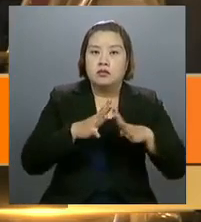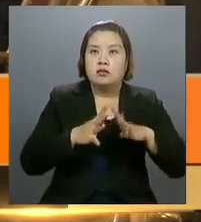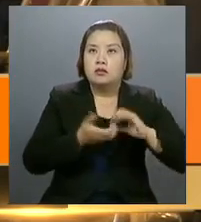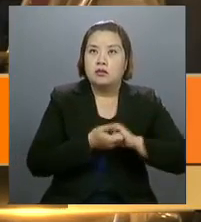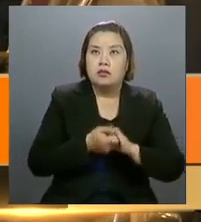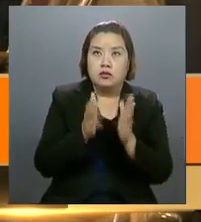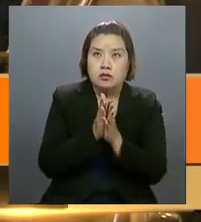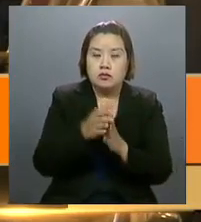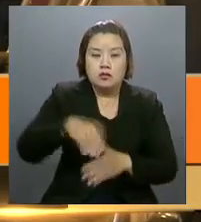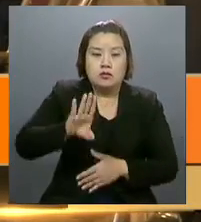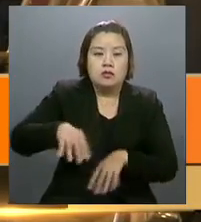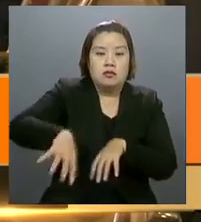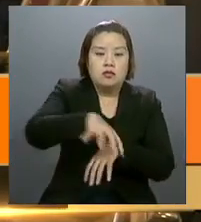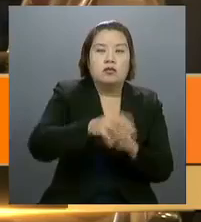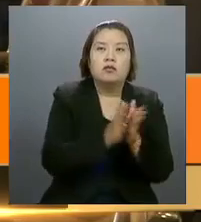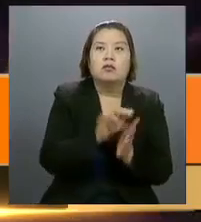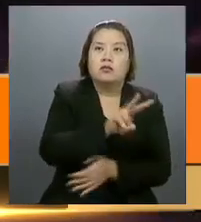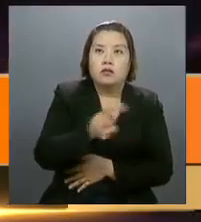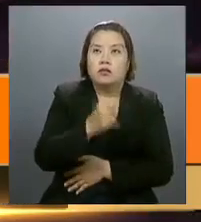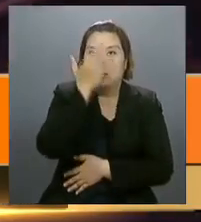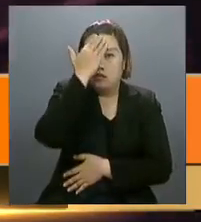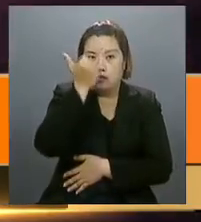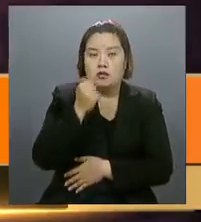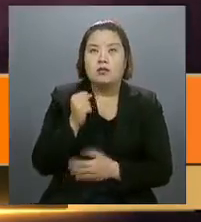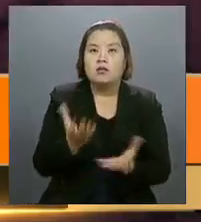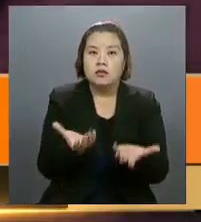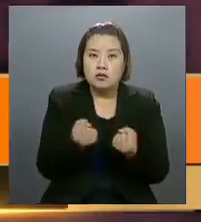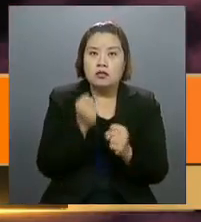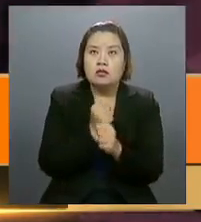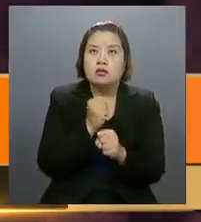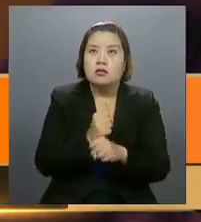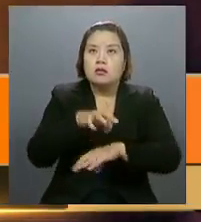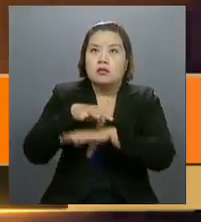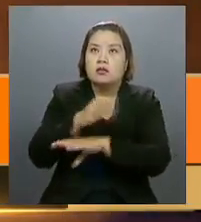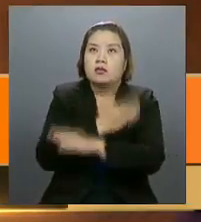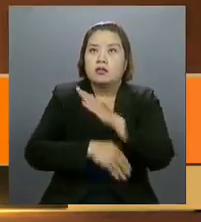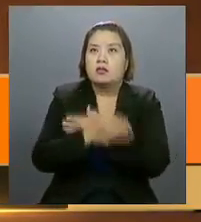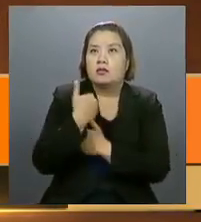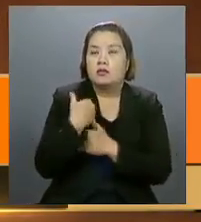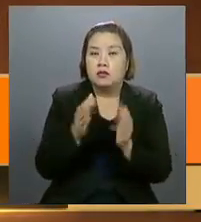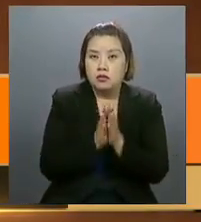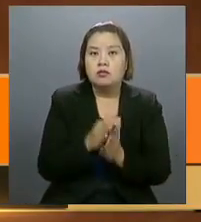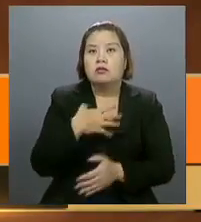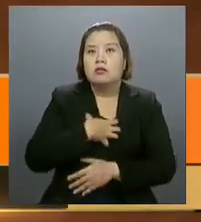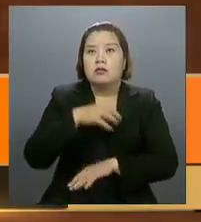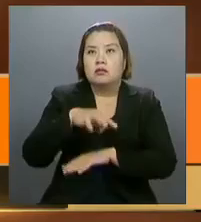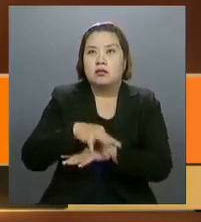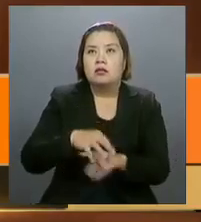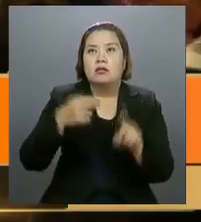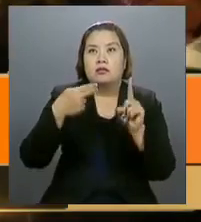200องค์กรที่พร้อมเปิดรับคนพิการเข้าทำงานตั้งเป้าหมายจ้างงานคนพิการให้ได้ 10,000 อัตราภายในปี